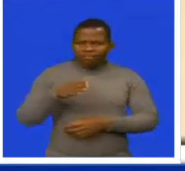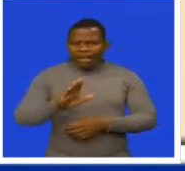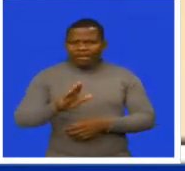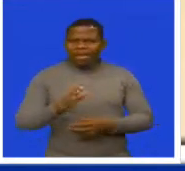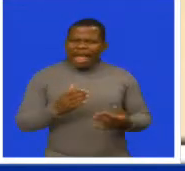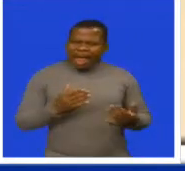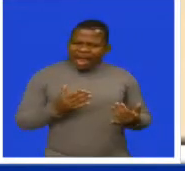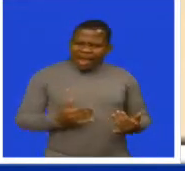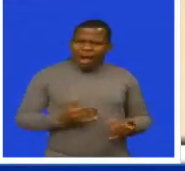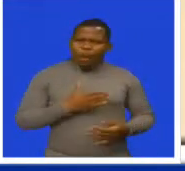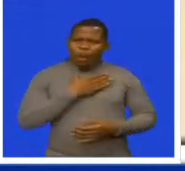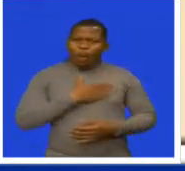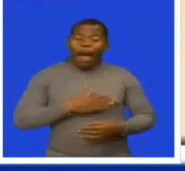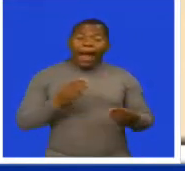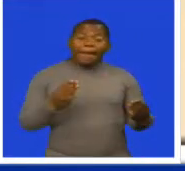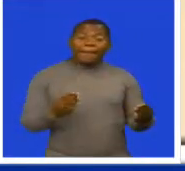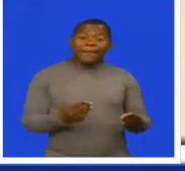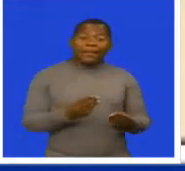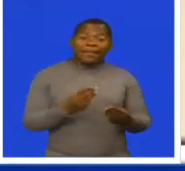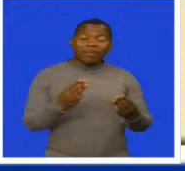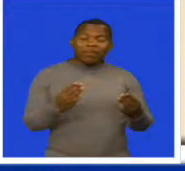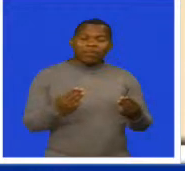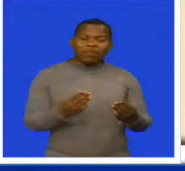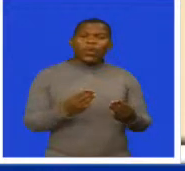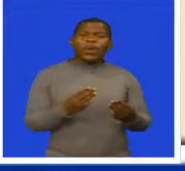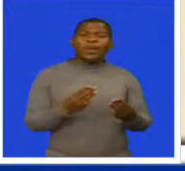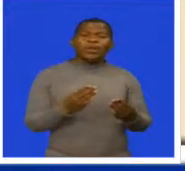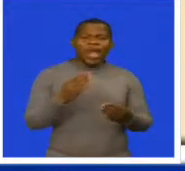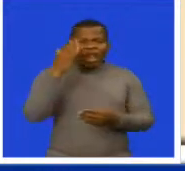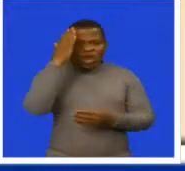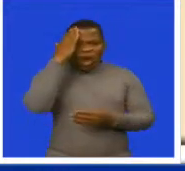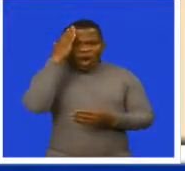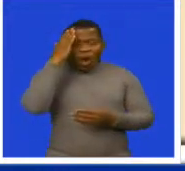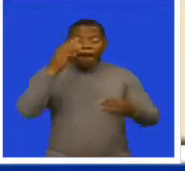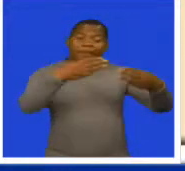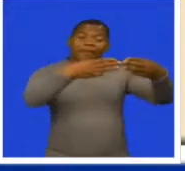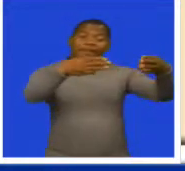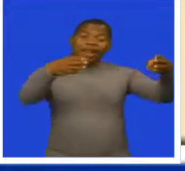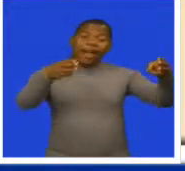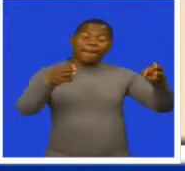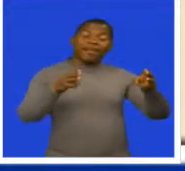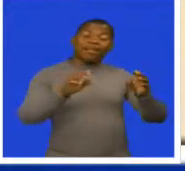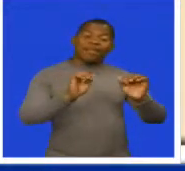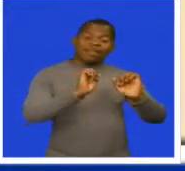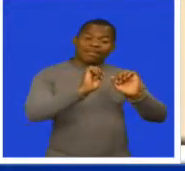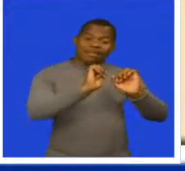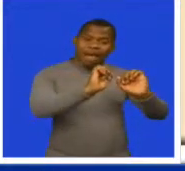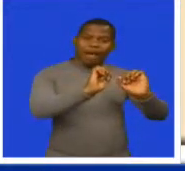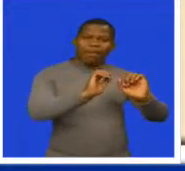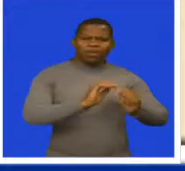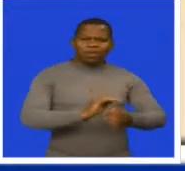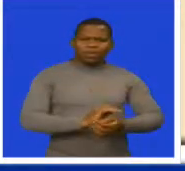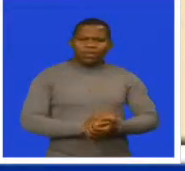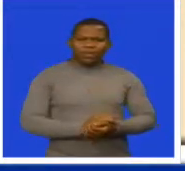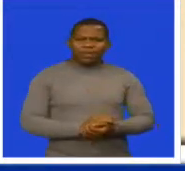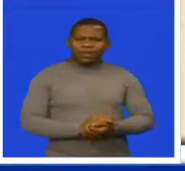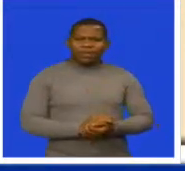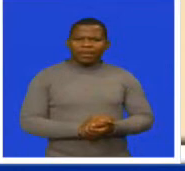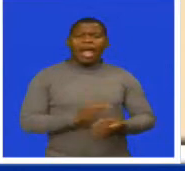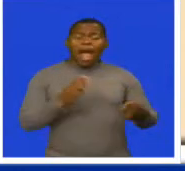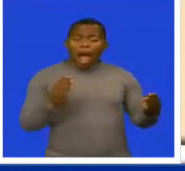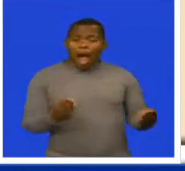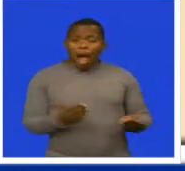ukuthi sifika kanjani esiveni nekuthi sive semaswati singathi nje ukuthi parliament kalobaba abantu siyabo le parliament ngakho